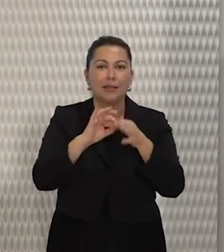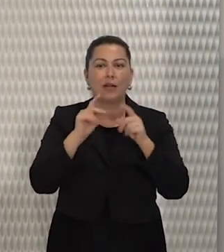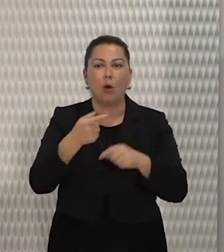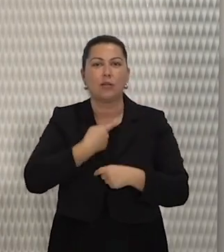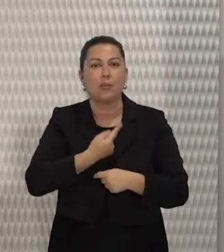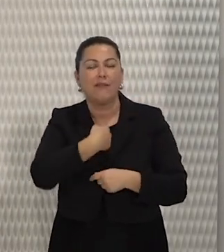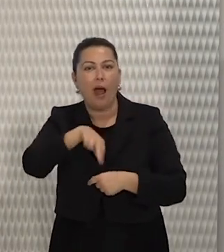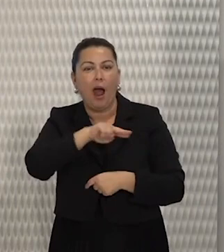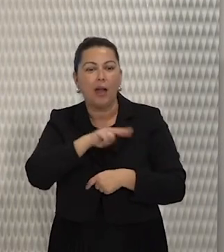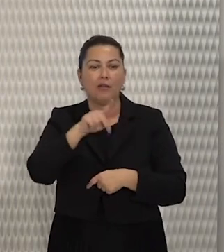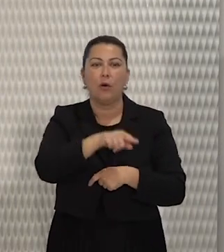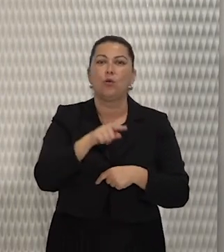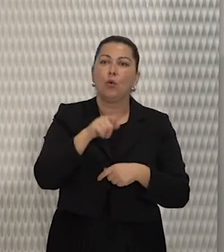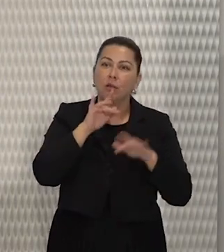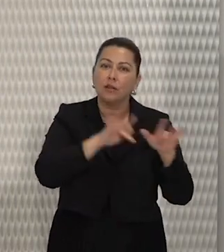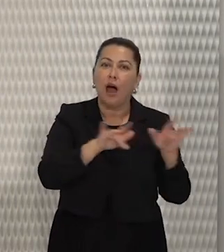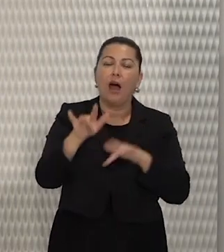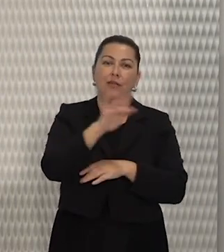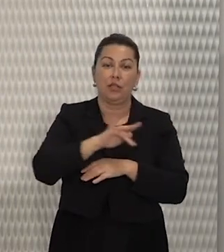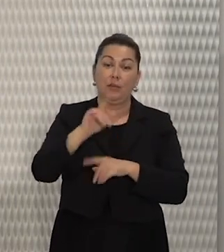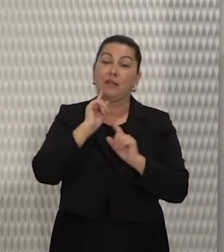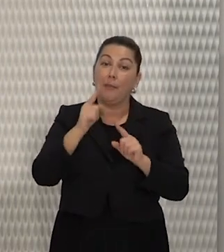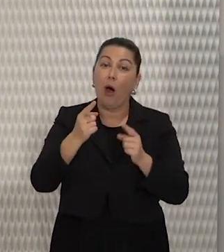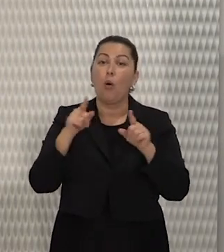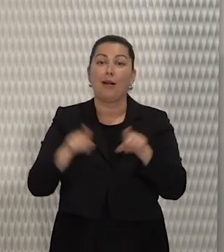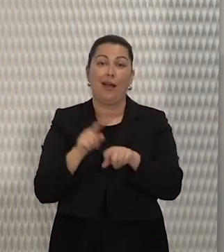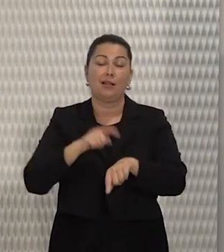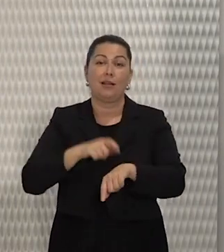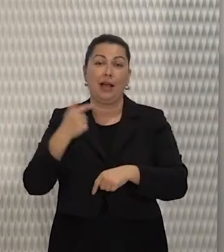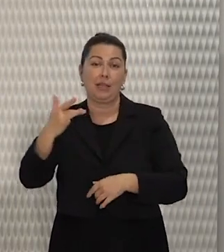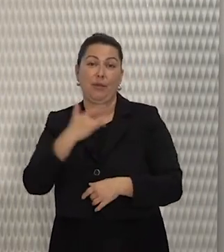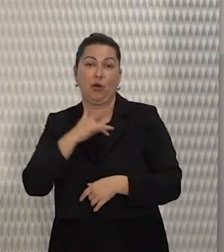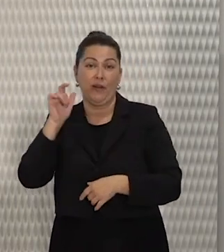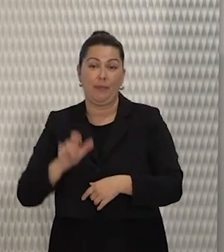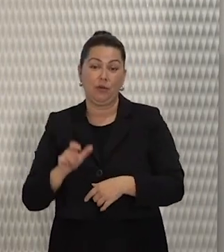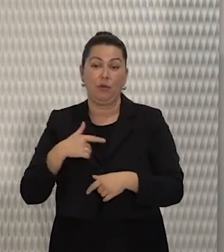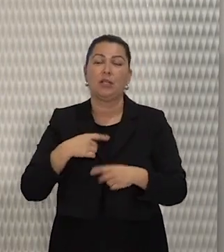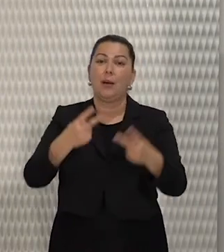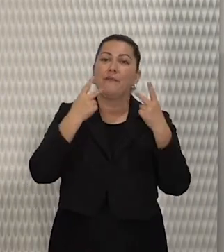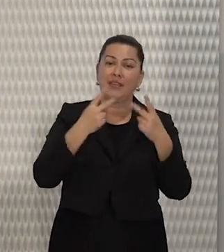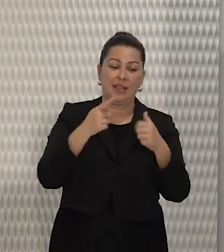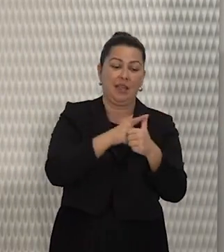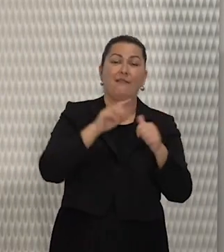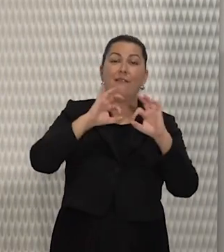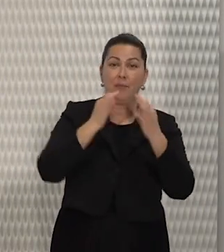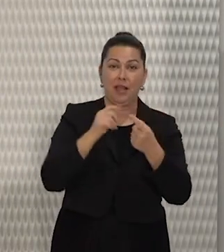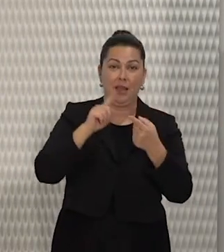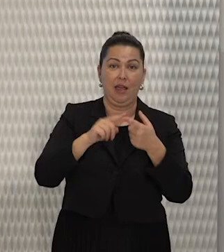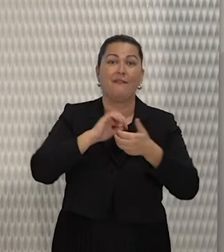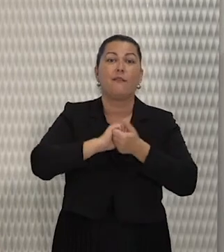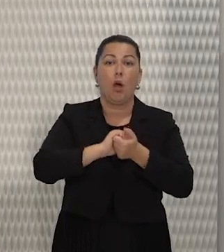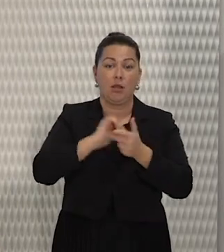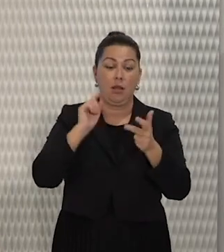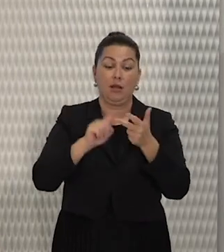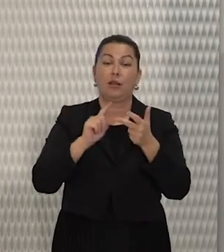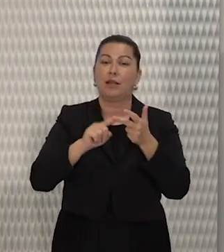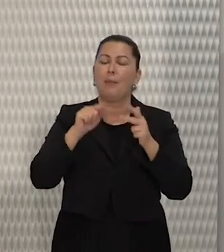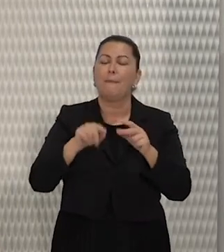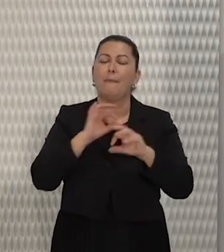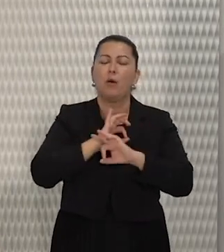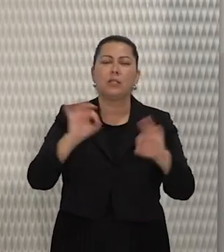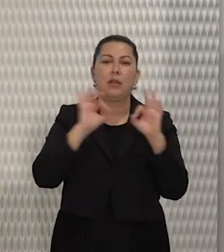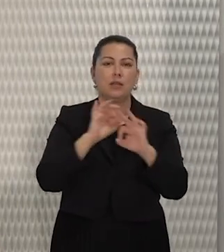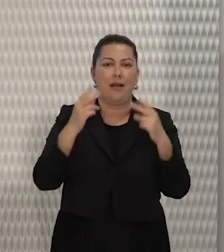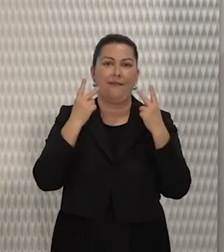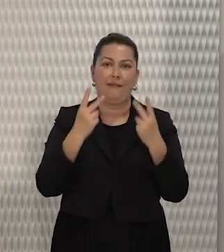Plätze zu bilden, aber halt auch als Betroffener. Es war so wichtig, die Familie zu haben, die Freunde zu haben, aber das wahnsinnig